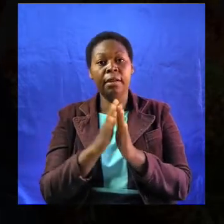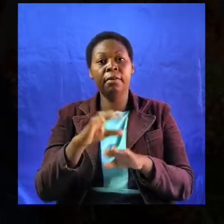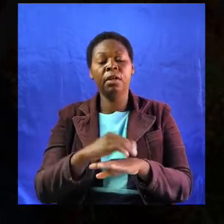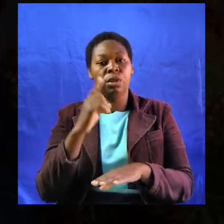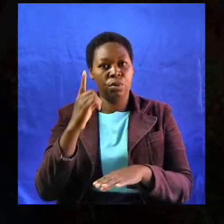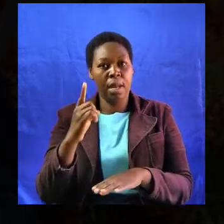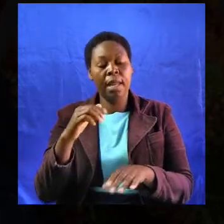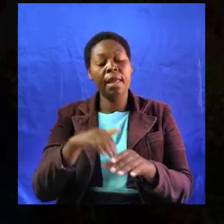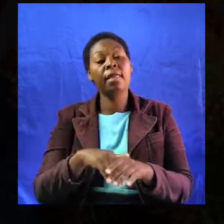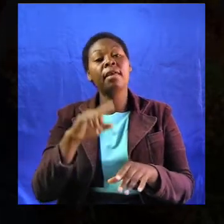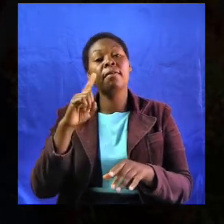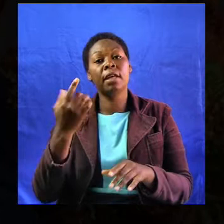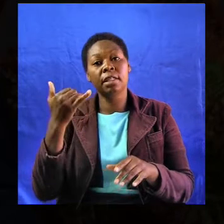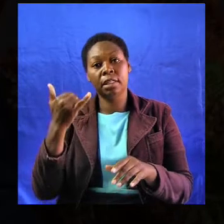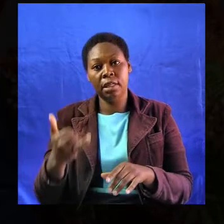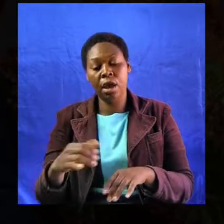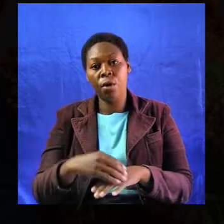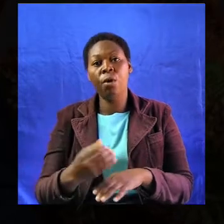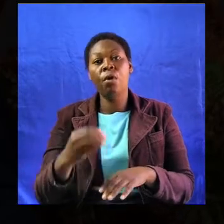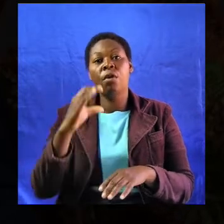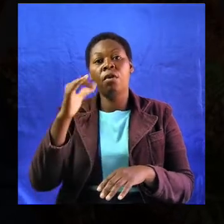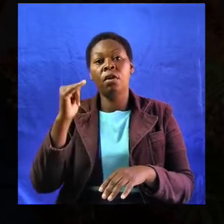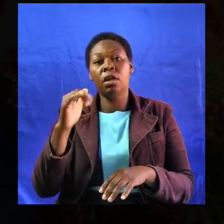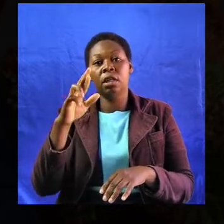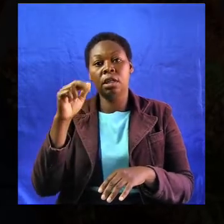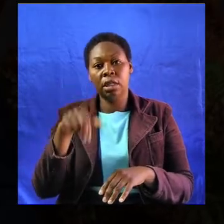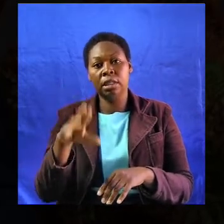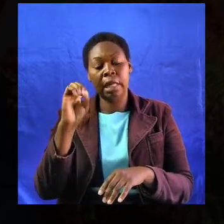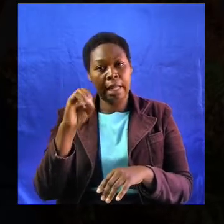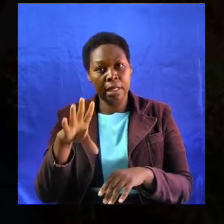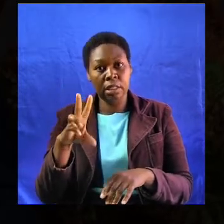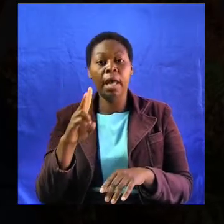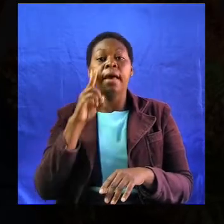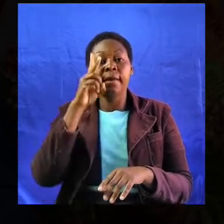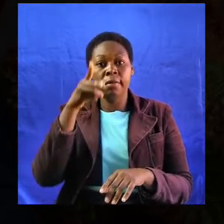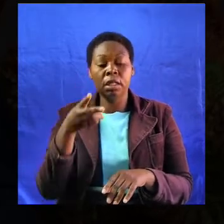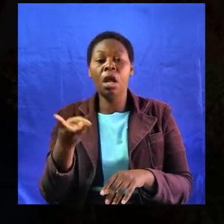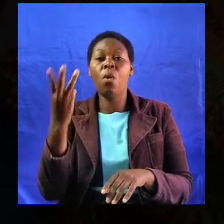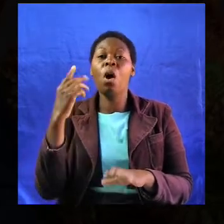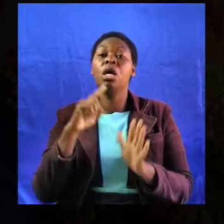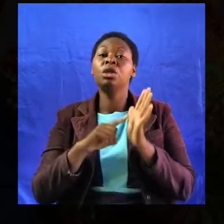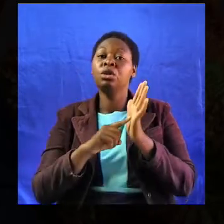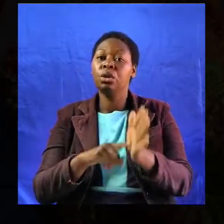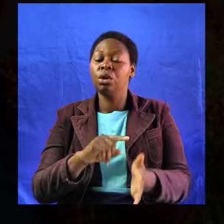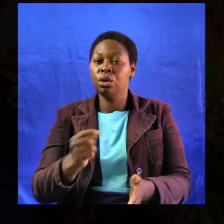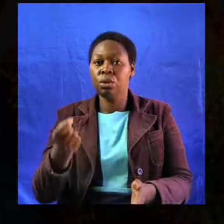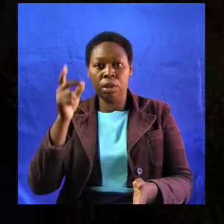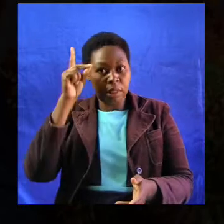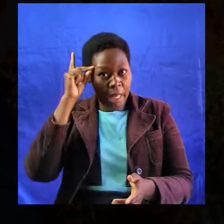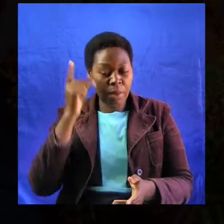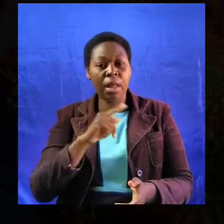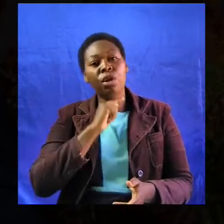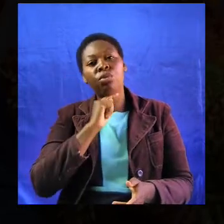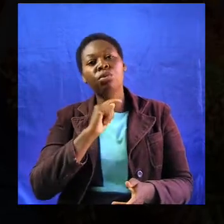chakaratidzwa Daniel wainzi Beteshezar chinhu icho chakanga chiri chacho kwada chiri chokurwa